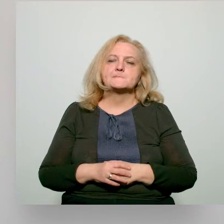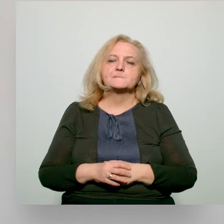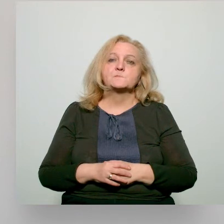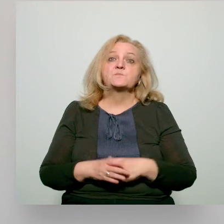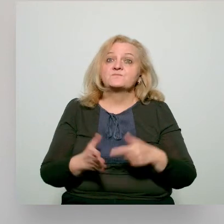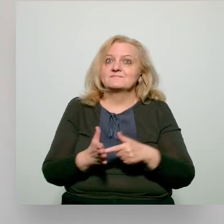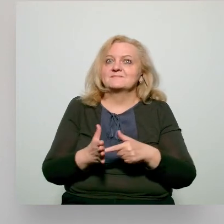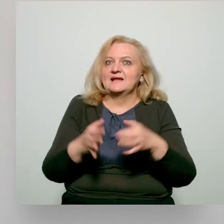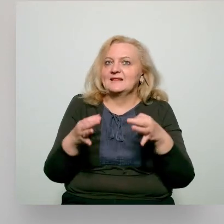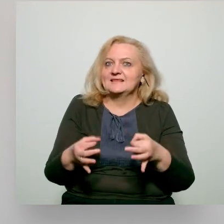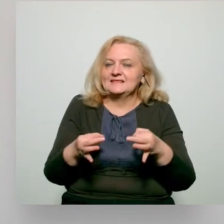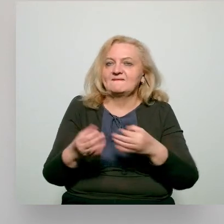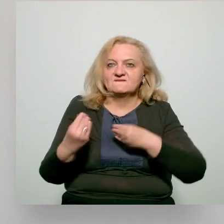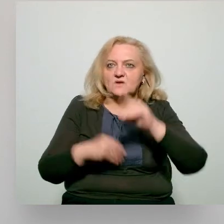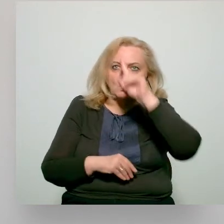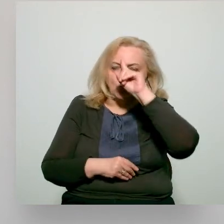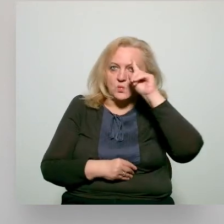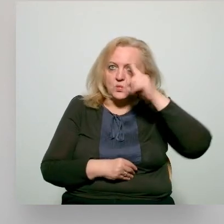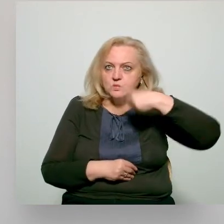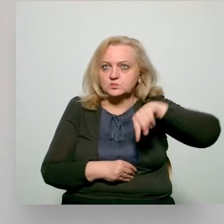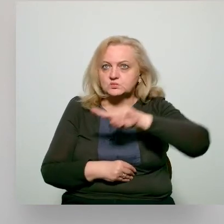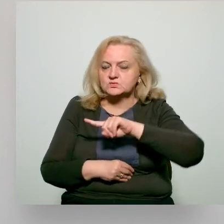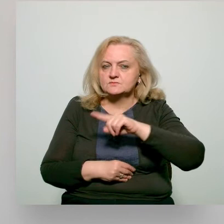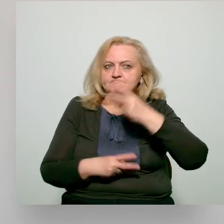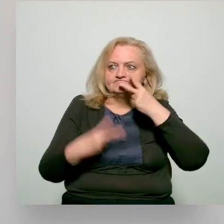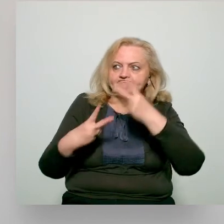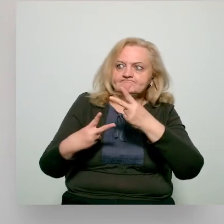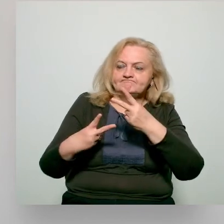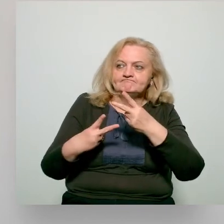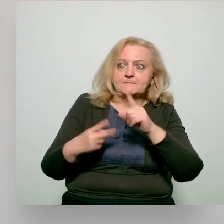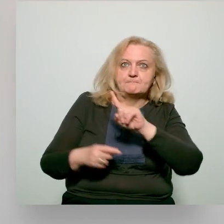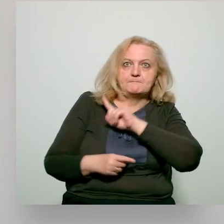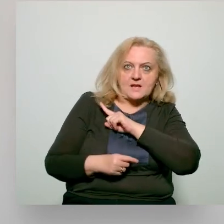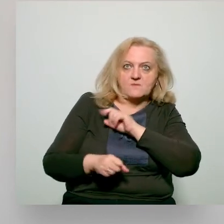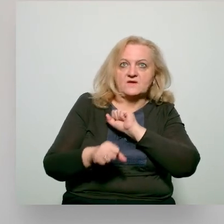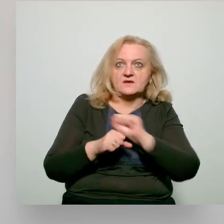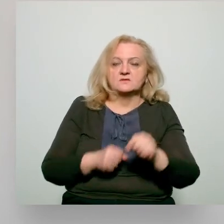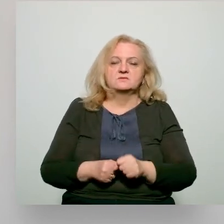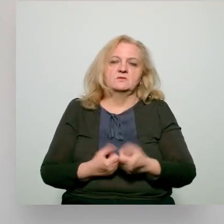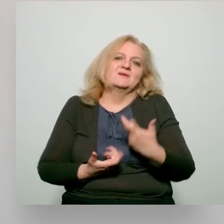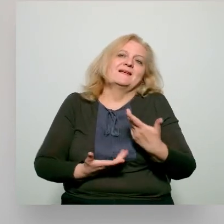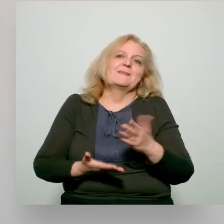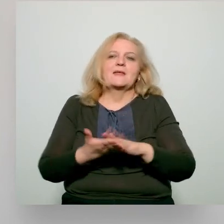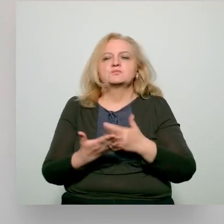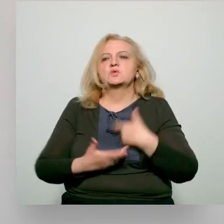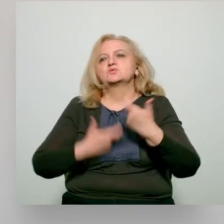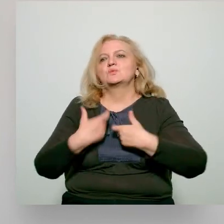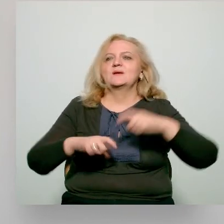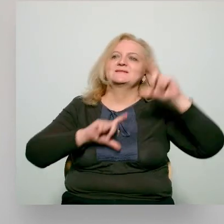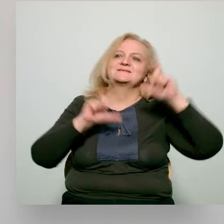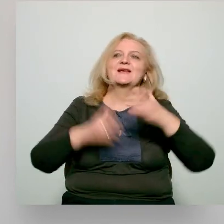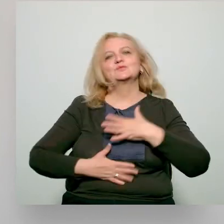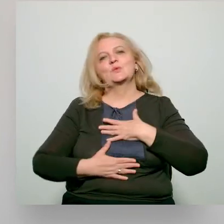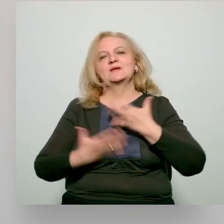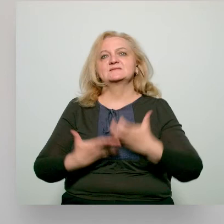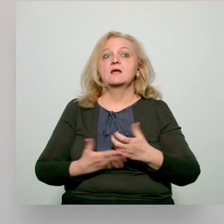I teraz większość ludzi bardzo zwracają na to uwagę i nie może po prostu sobie zrobić zdjęcie, jak masz odpowiedni nastrój.